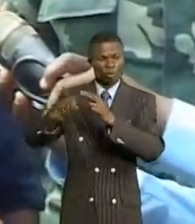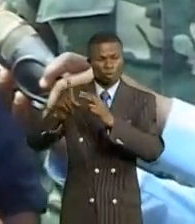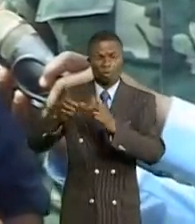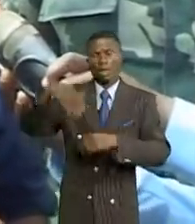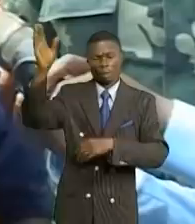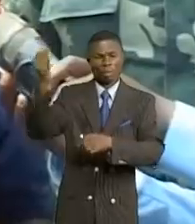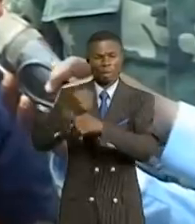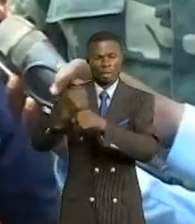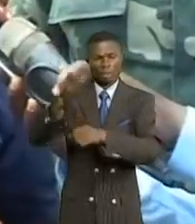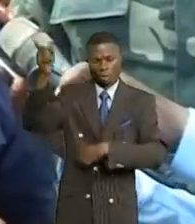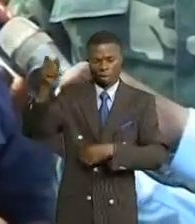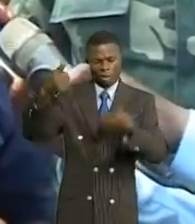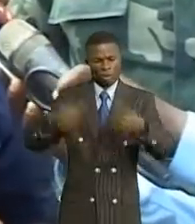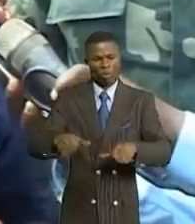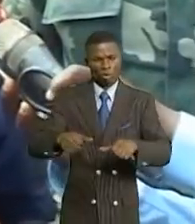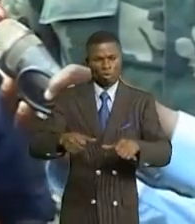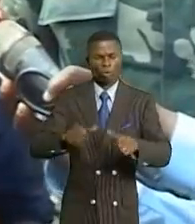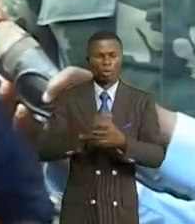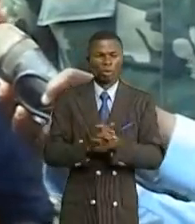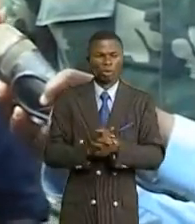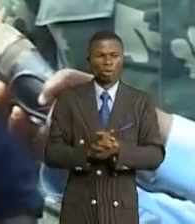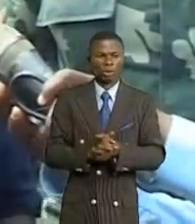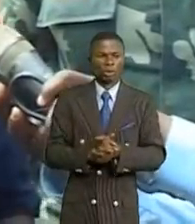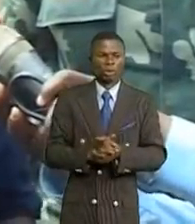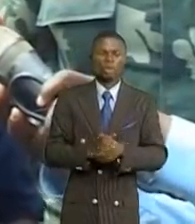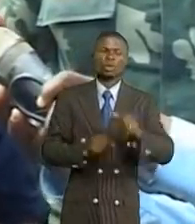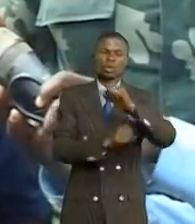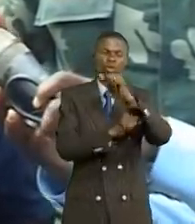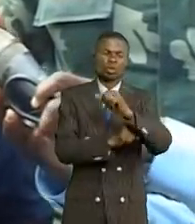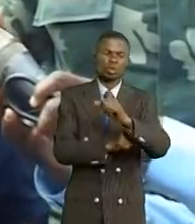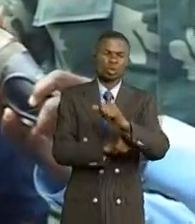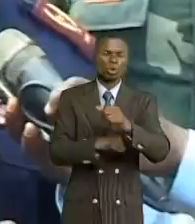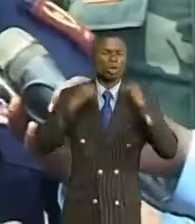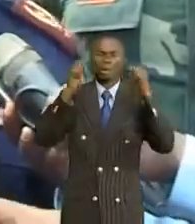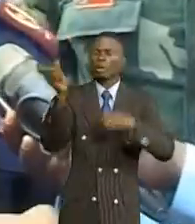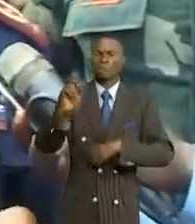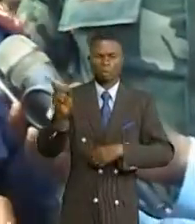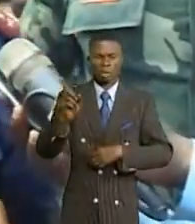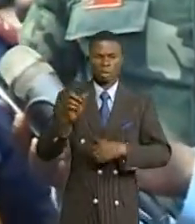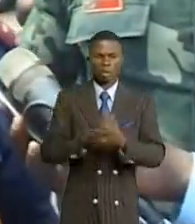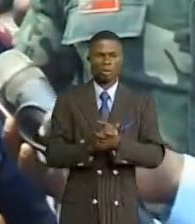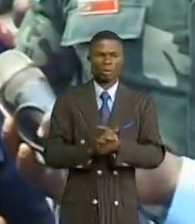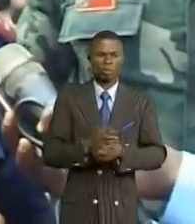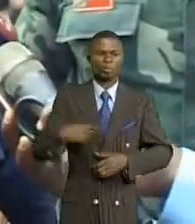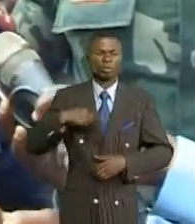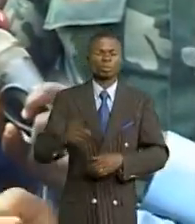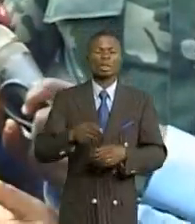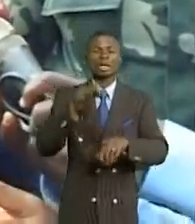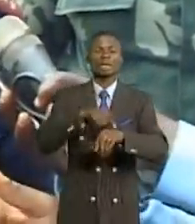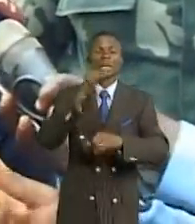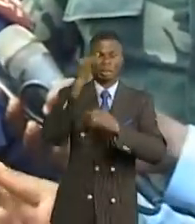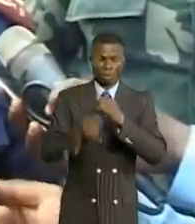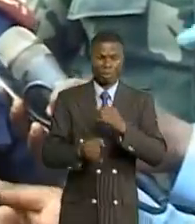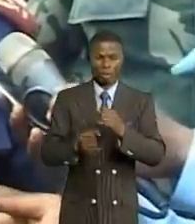ou non n'est pas là pour arrêter les innocents semble à protéger bouchenoire on donne un délai